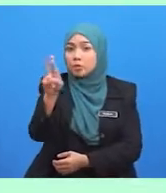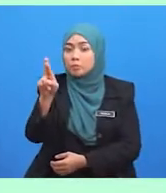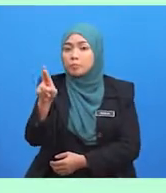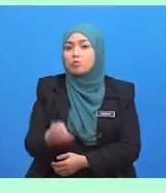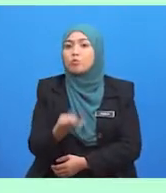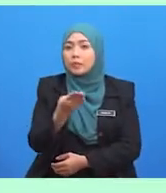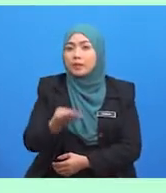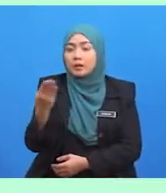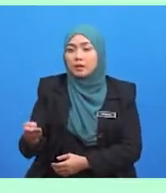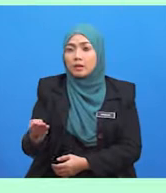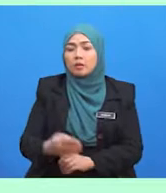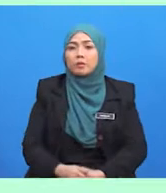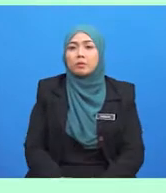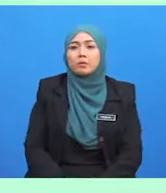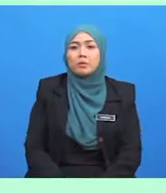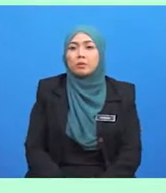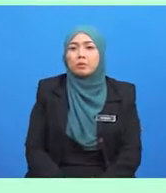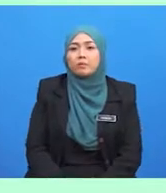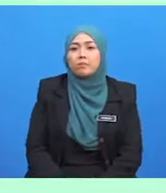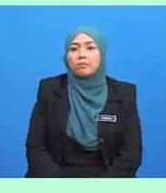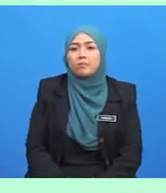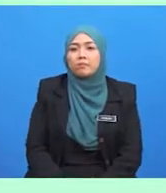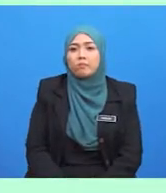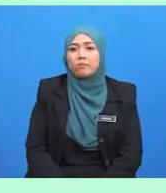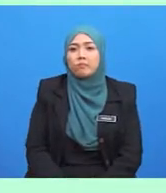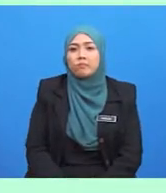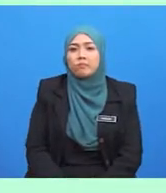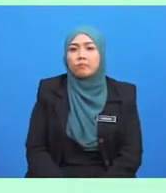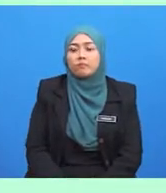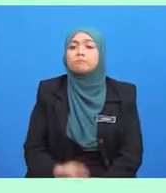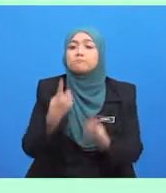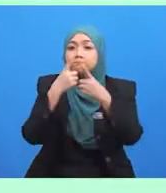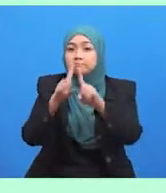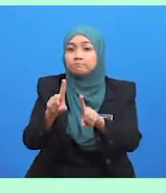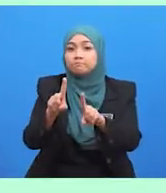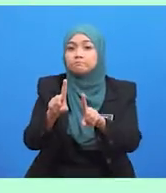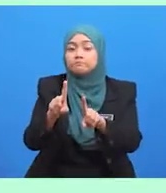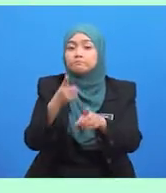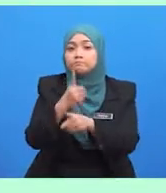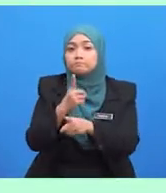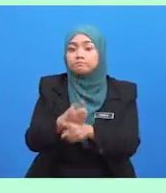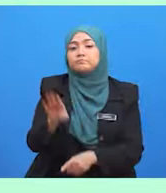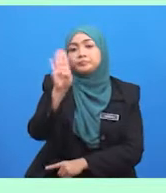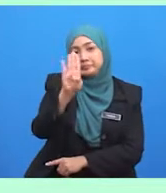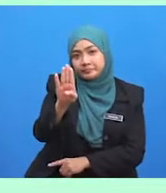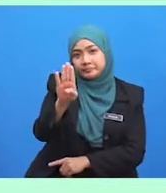Kuota menghadkan kuantiti maksimum barang yang boleh diimport. Jawapannya ialah B.